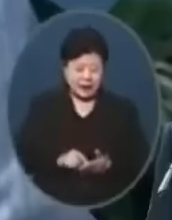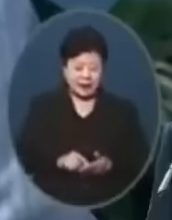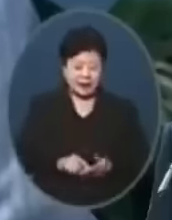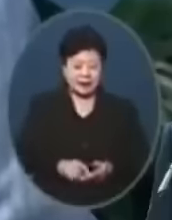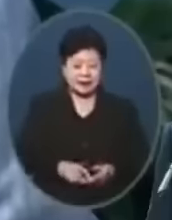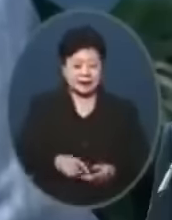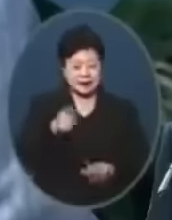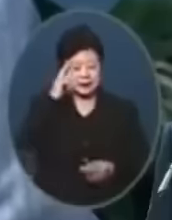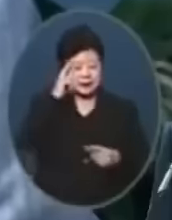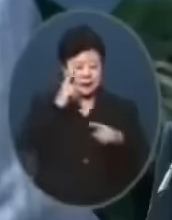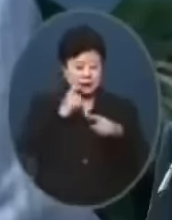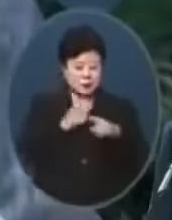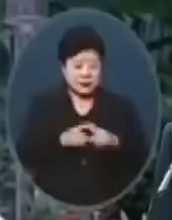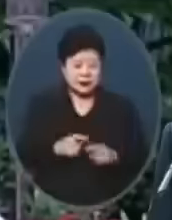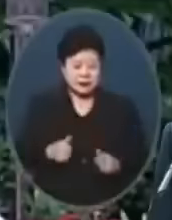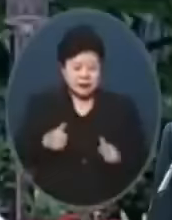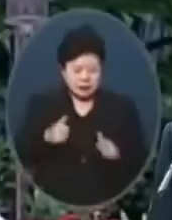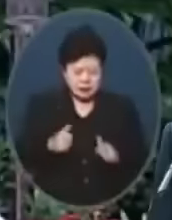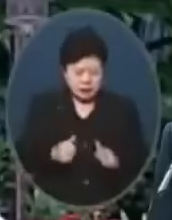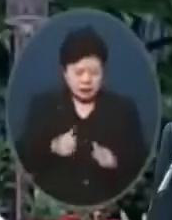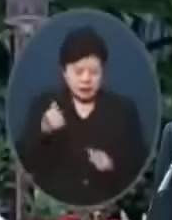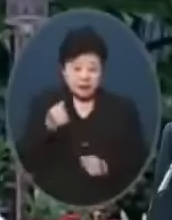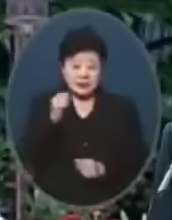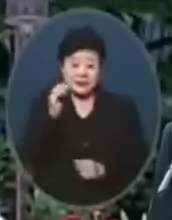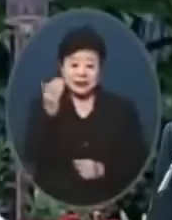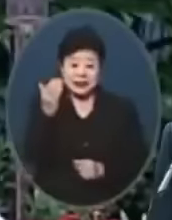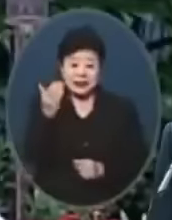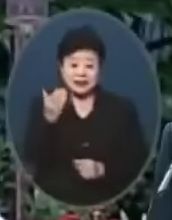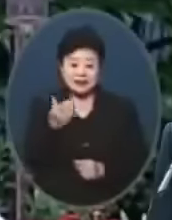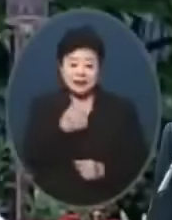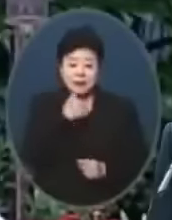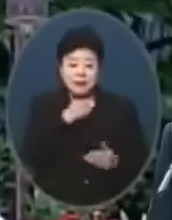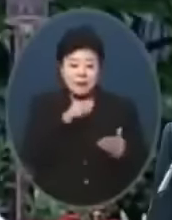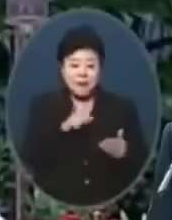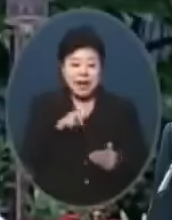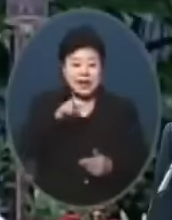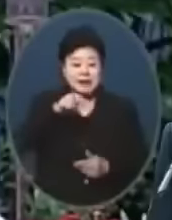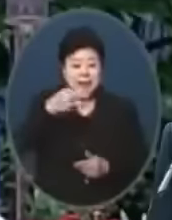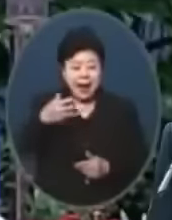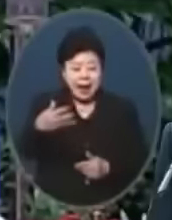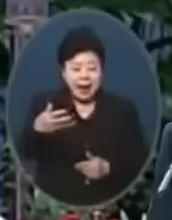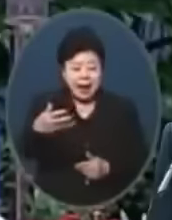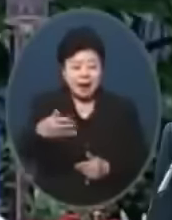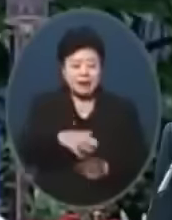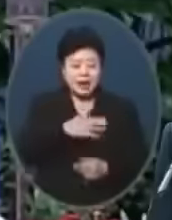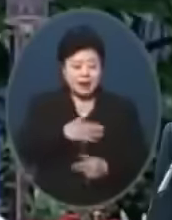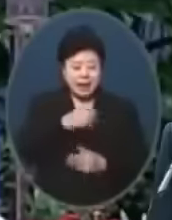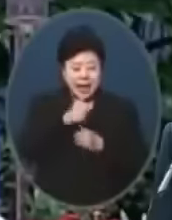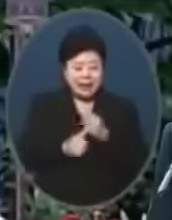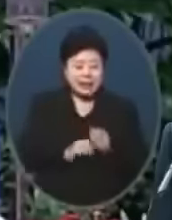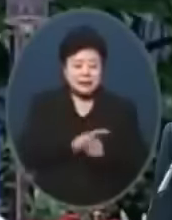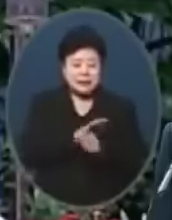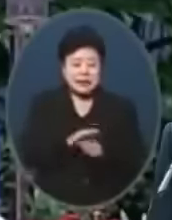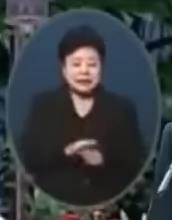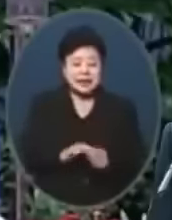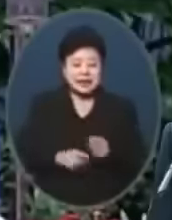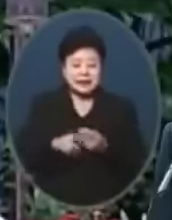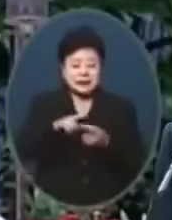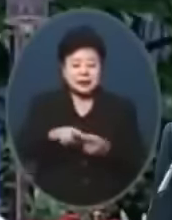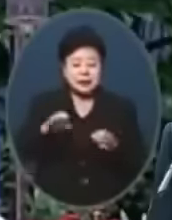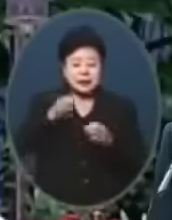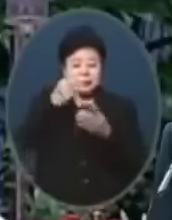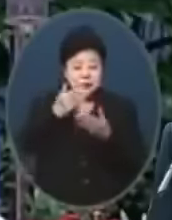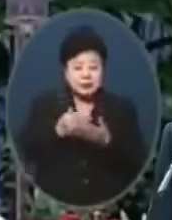적극적인 마음을 갖고 살 수 있다는 것입니다. 로마서 8장 28절에 우리가 알게 되면 하나님을 사랑하는 자 곧 그 뜻대로 부르심을